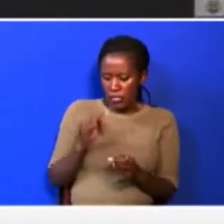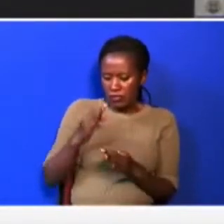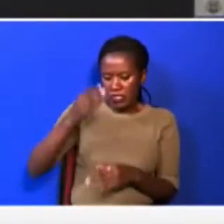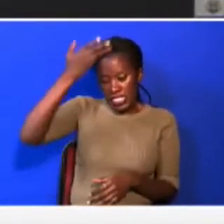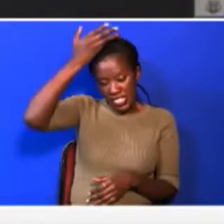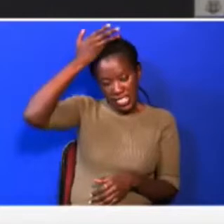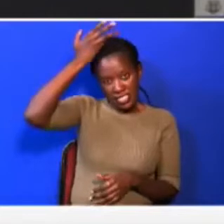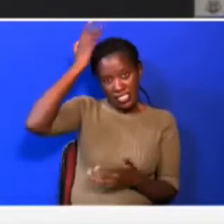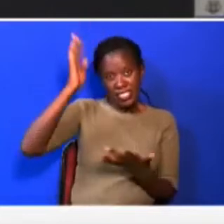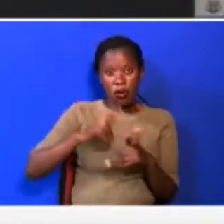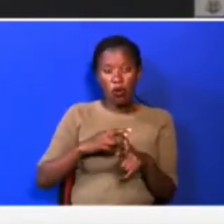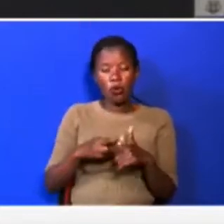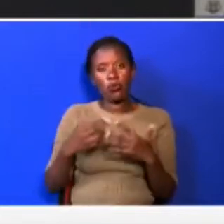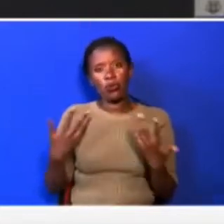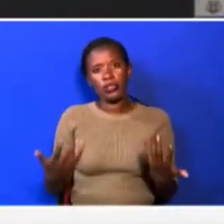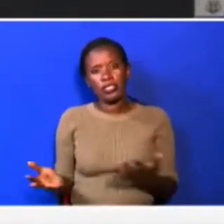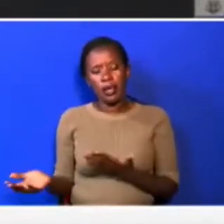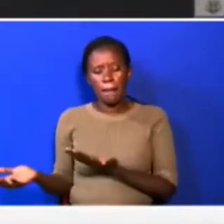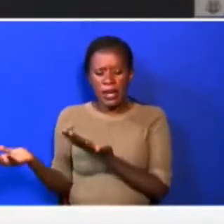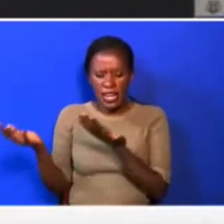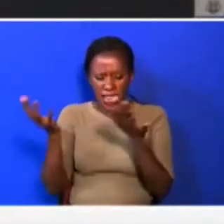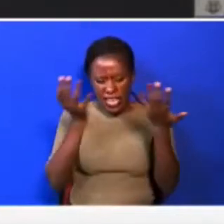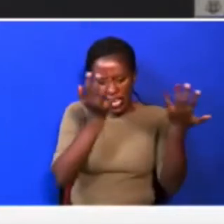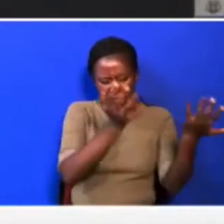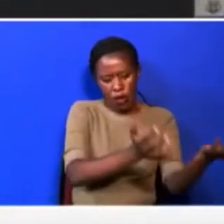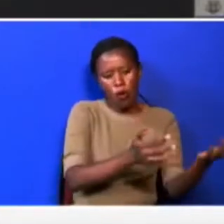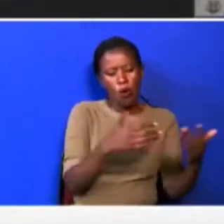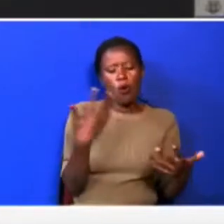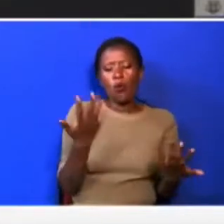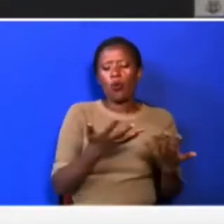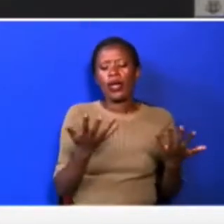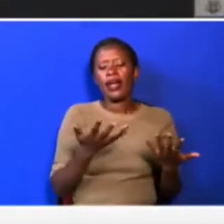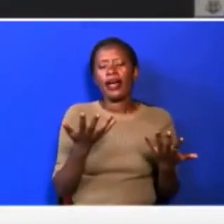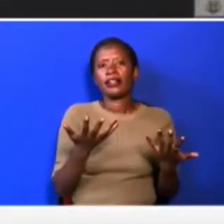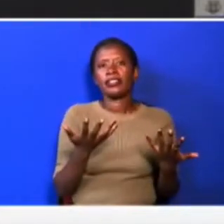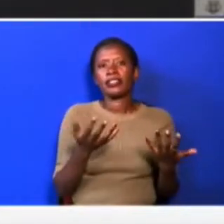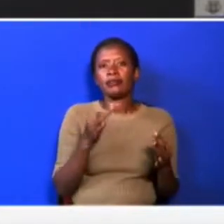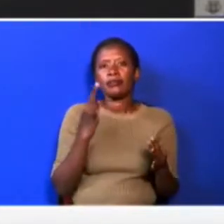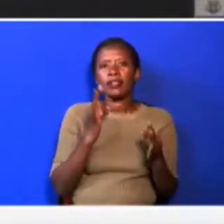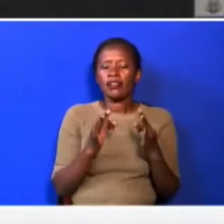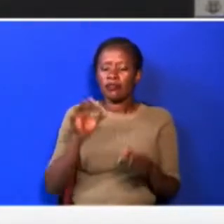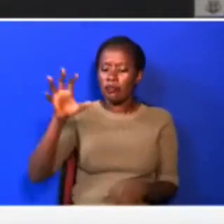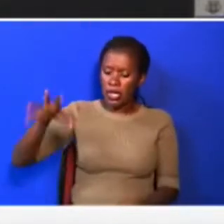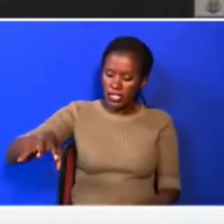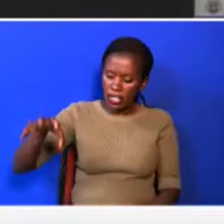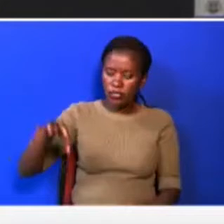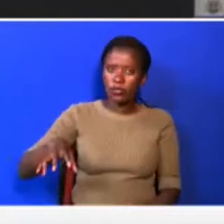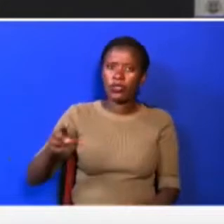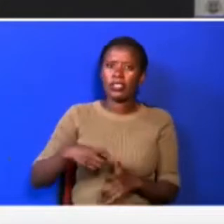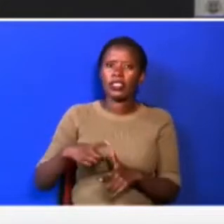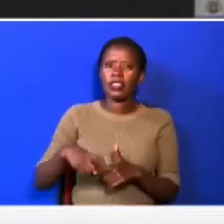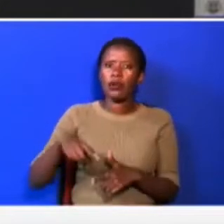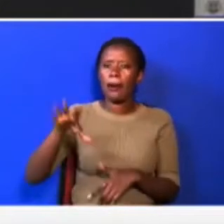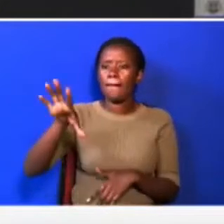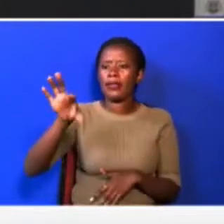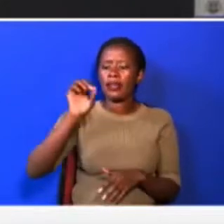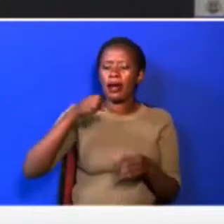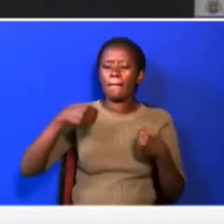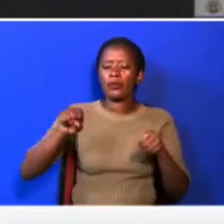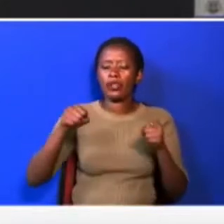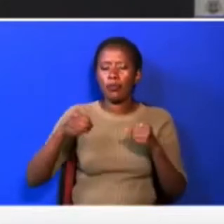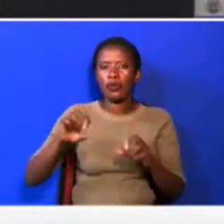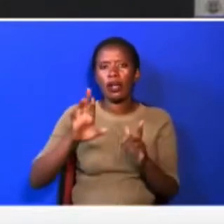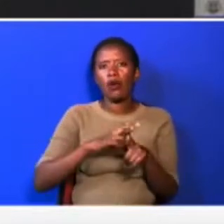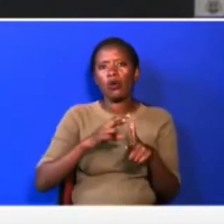kama ni nini. Anapelekwa mahali anaenda. Akifika huko kama amebebwa na matatu, anachukuliwa na bodaboda au